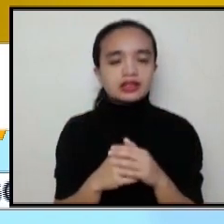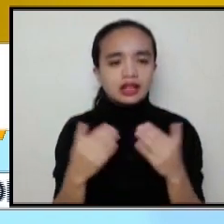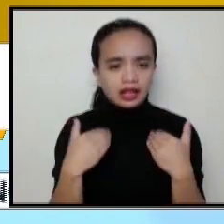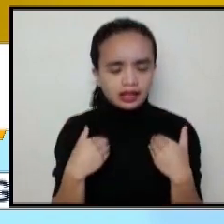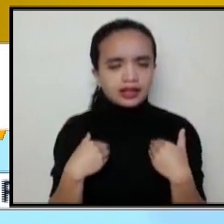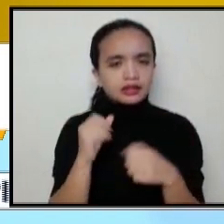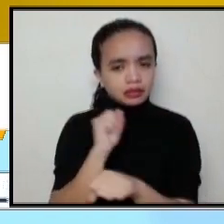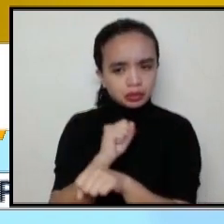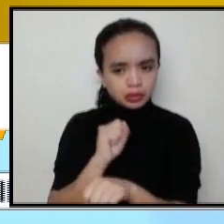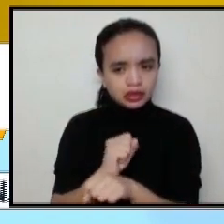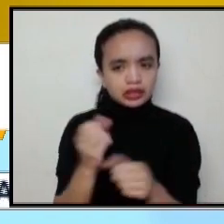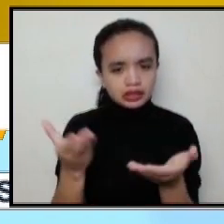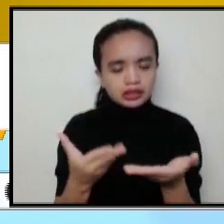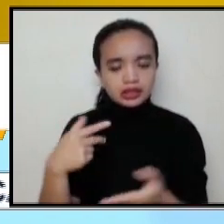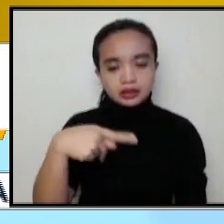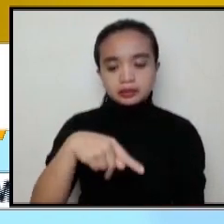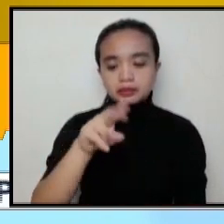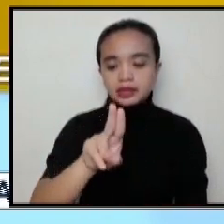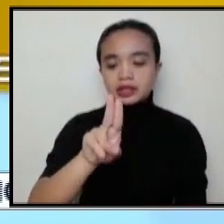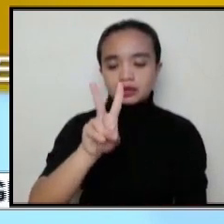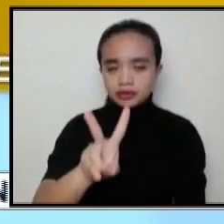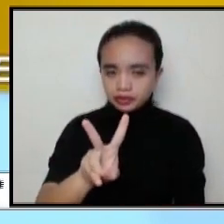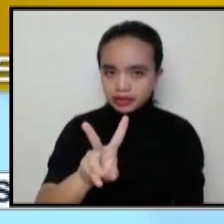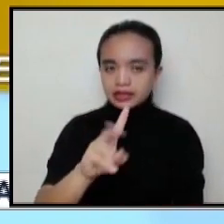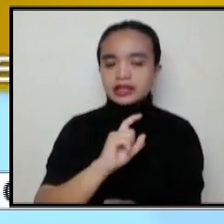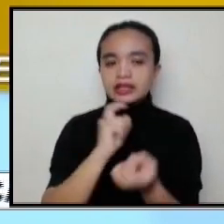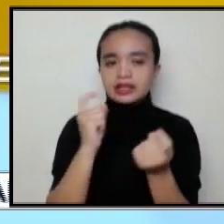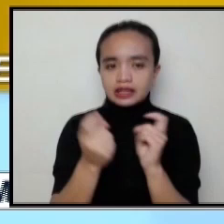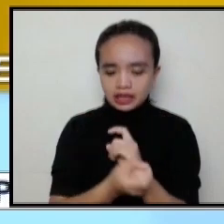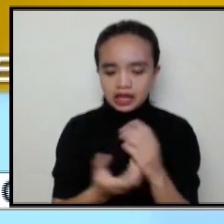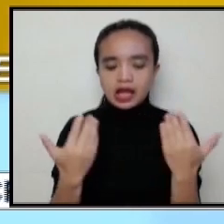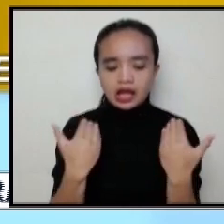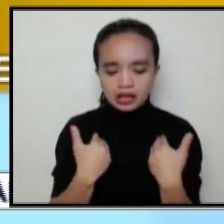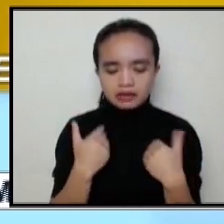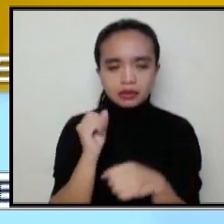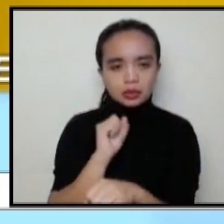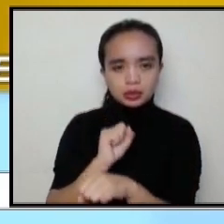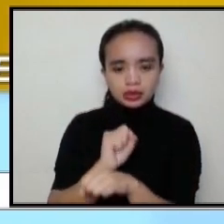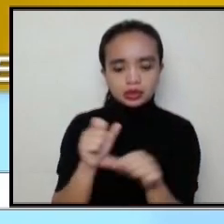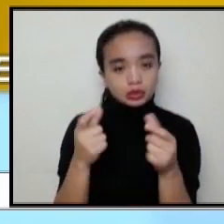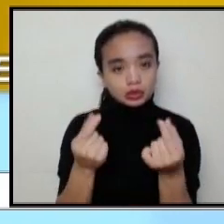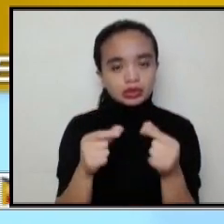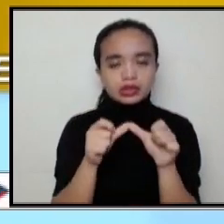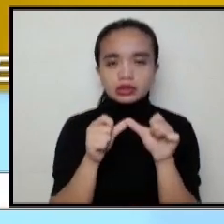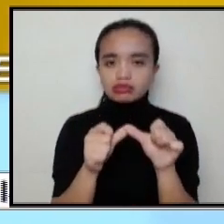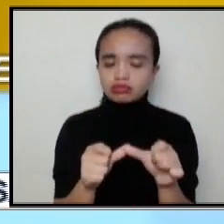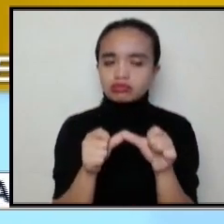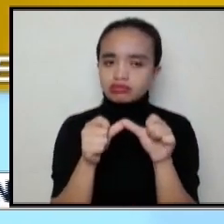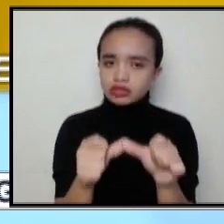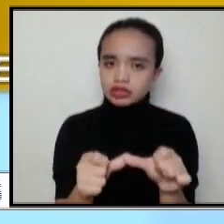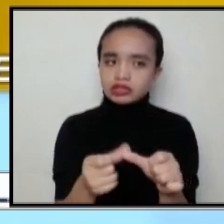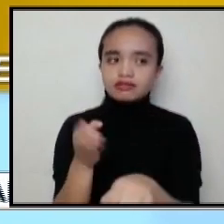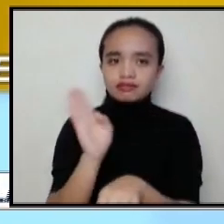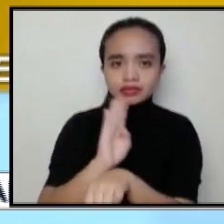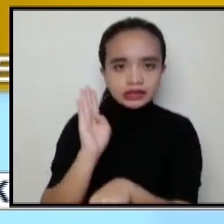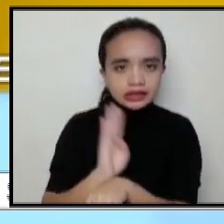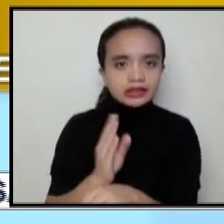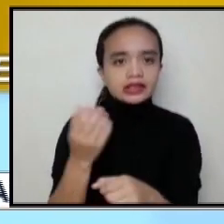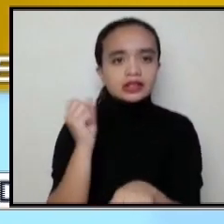sa PUVP, nandyan ang trabaho para ituloy yung ating negosyo, trabaho.